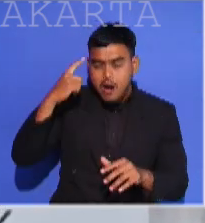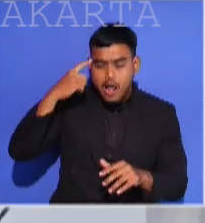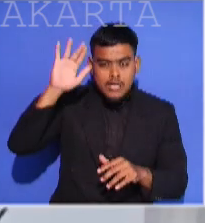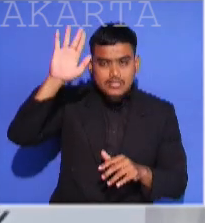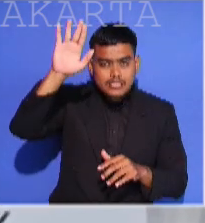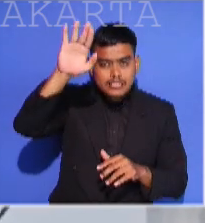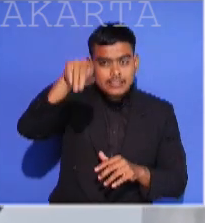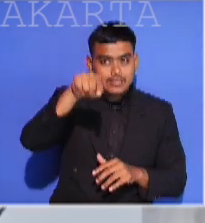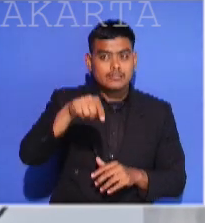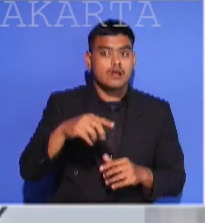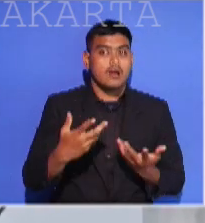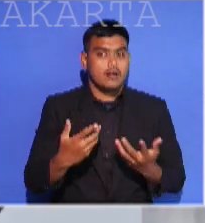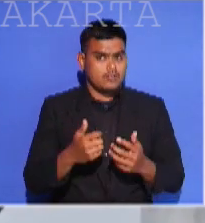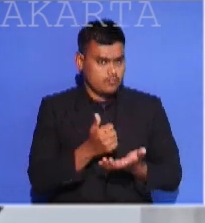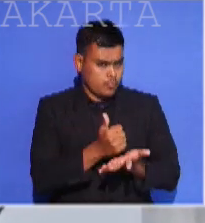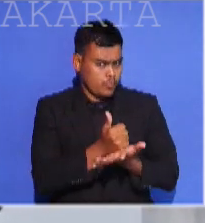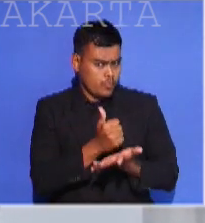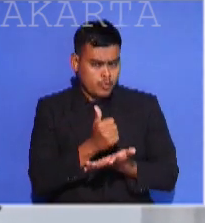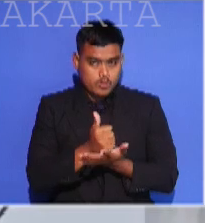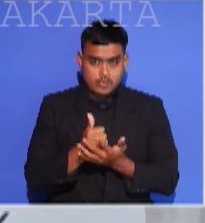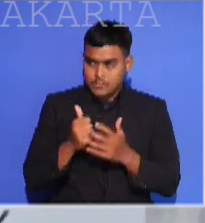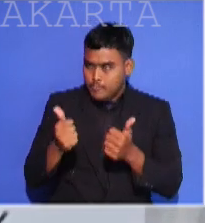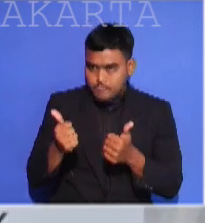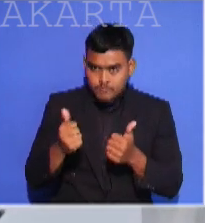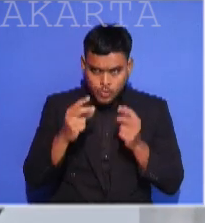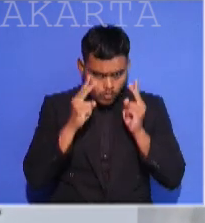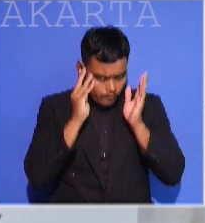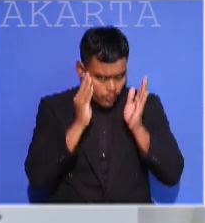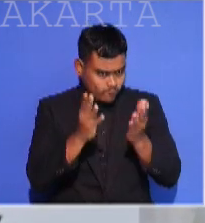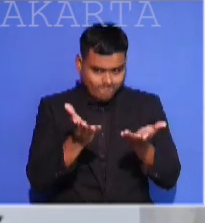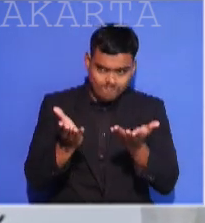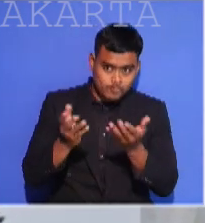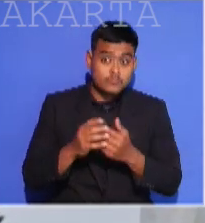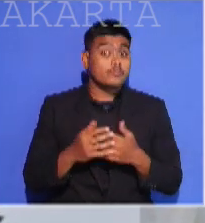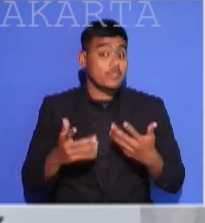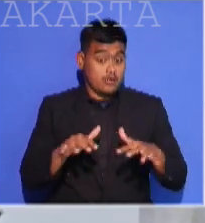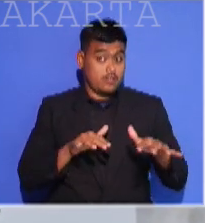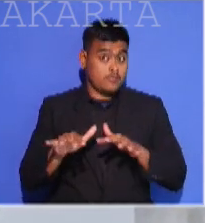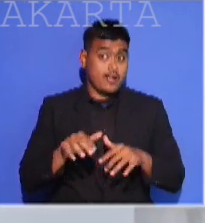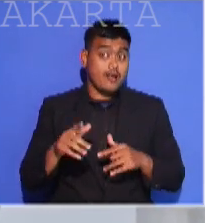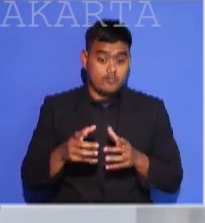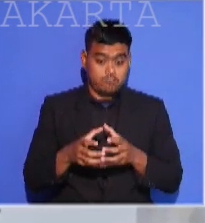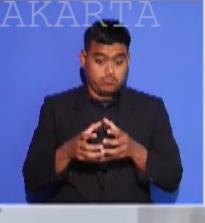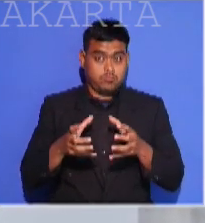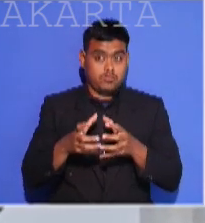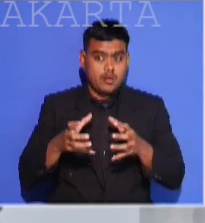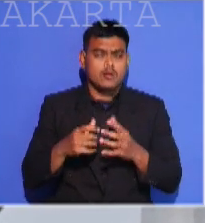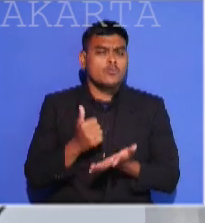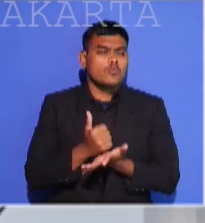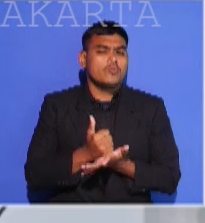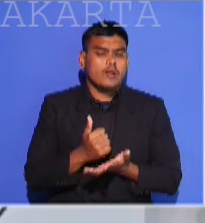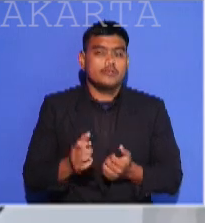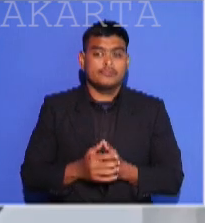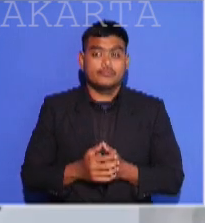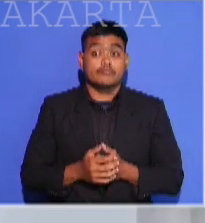perlu kita apa tanggap bahwa megatust itu adalah sebuah predik bukan prediksi